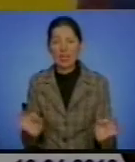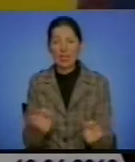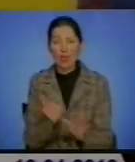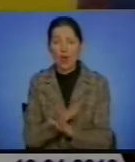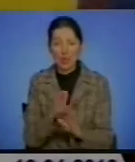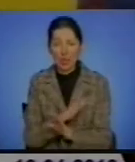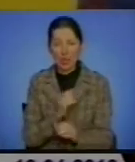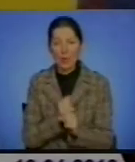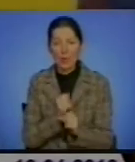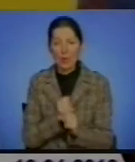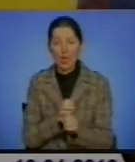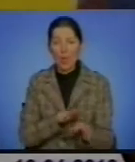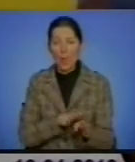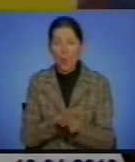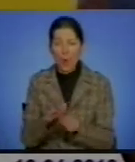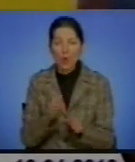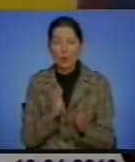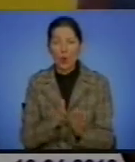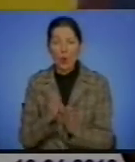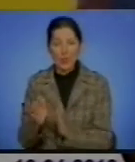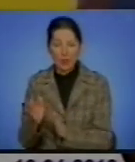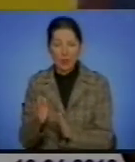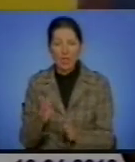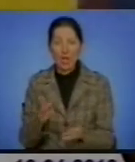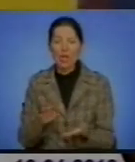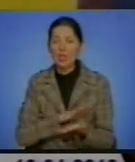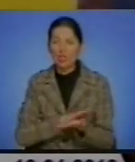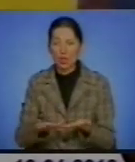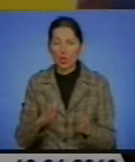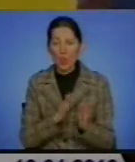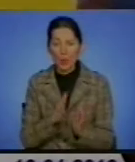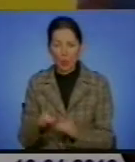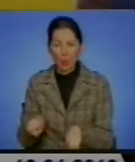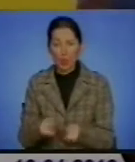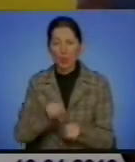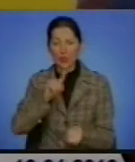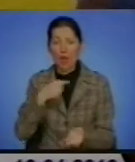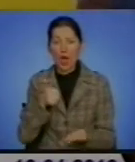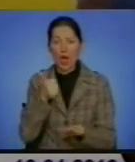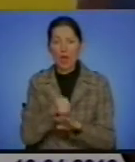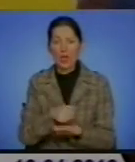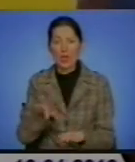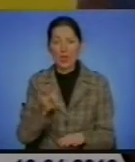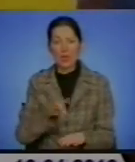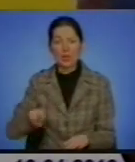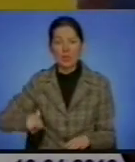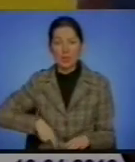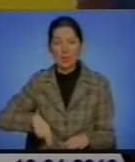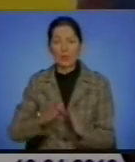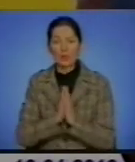наведення чистоти і порядку. Також вимагаю від глав регіональних адміністрацій та переконливо